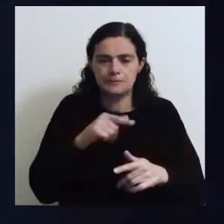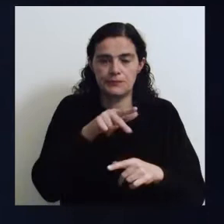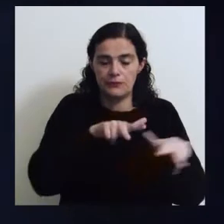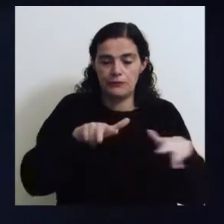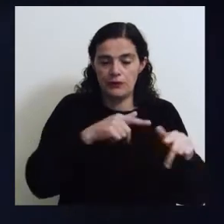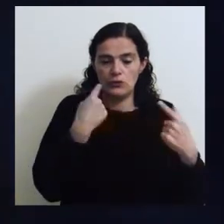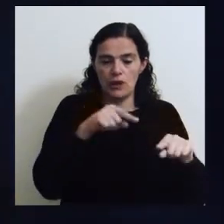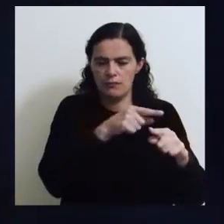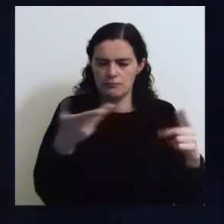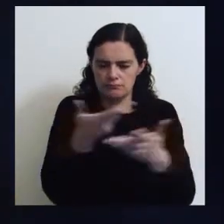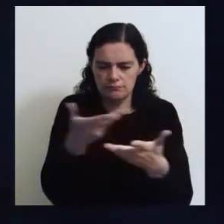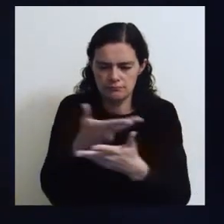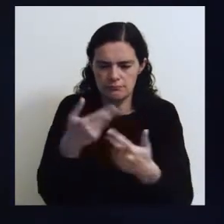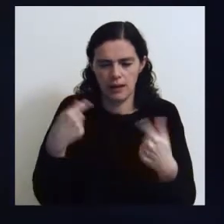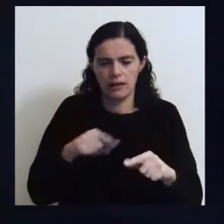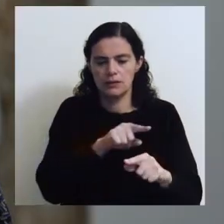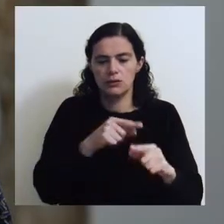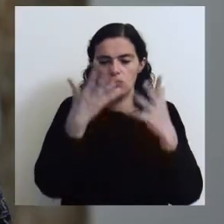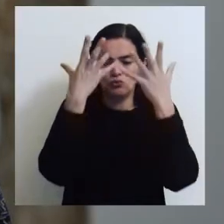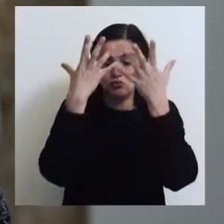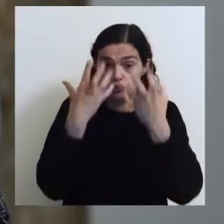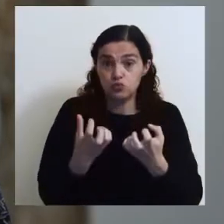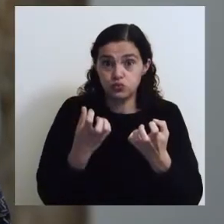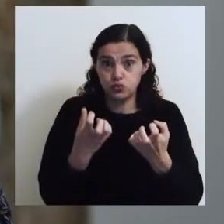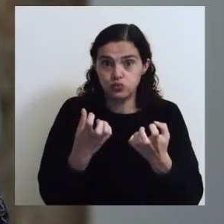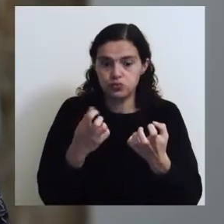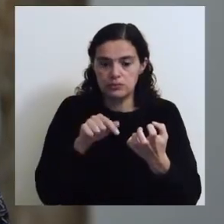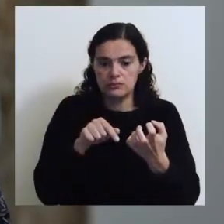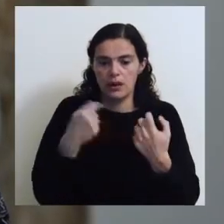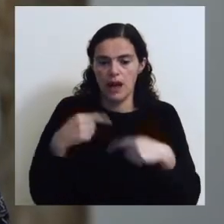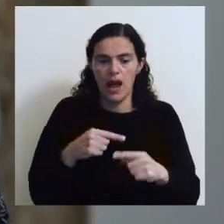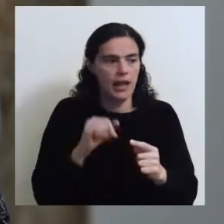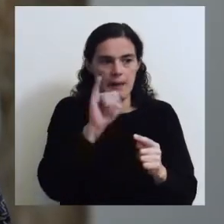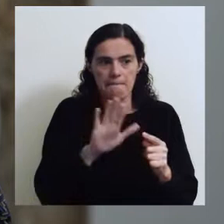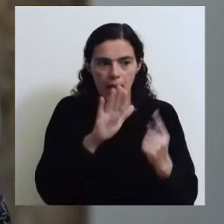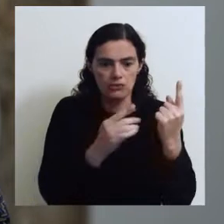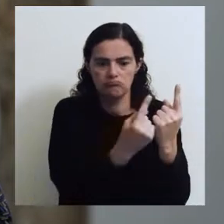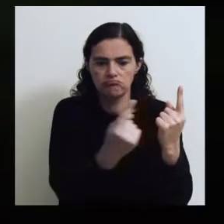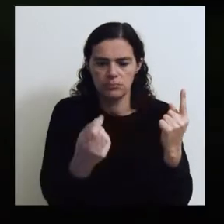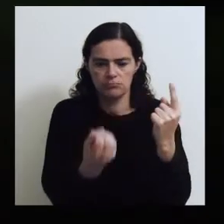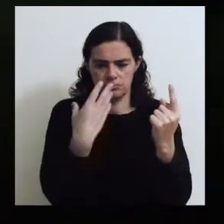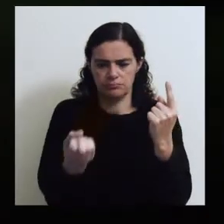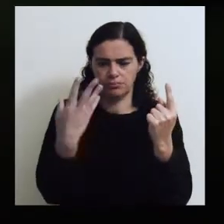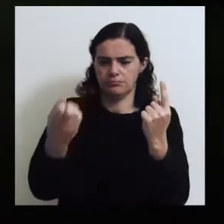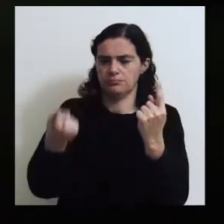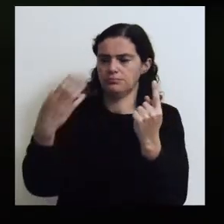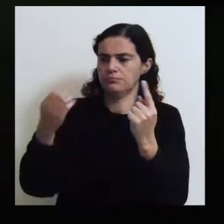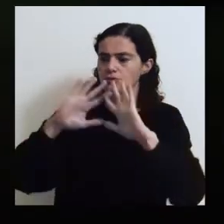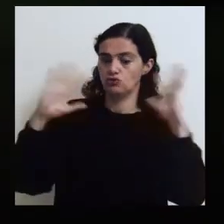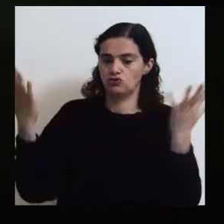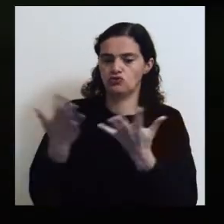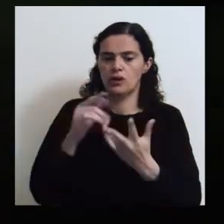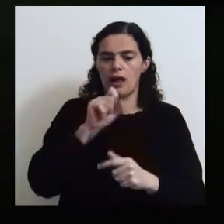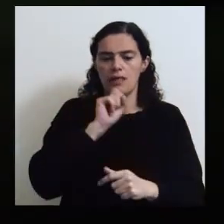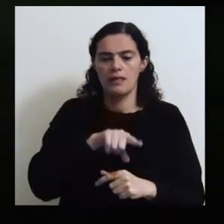se passe entre les vidéos et dans le noir, c'est-à-dire entre chaque image.